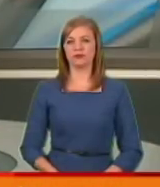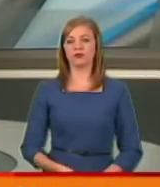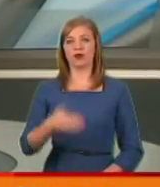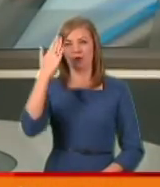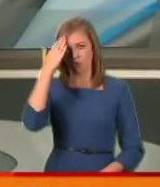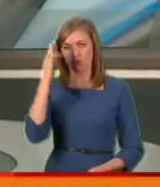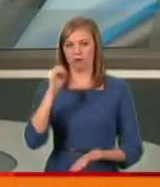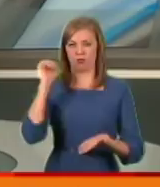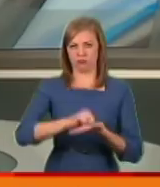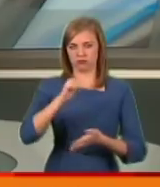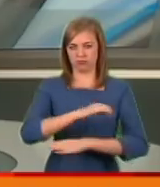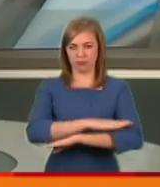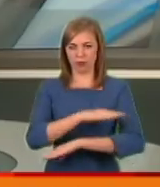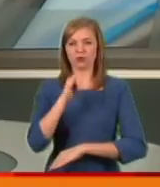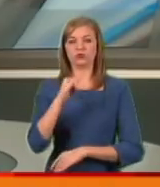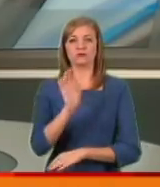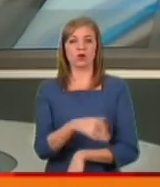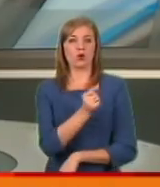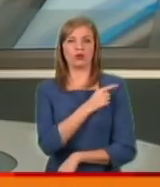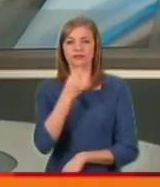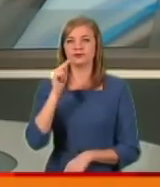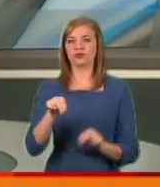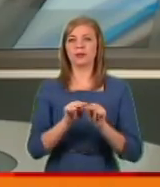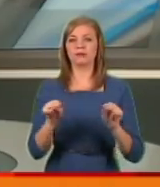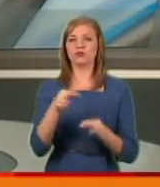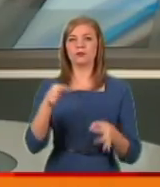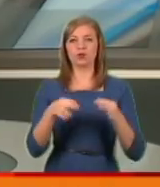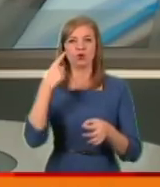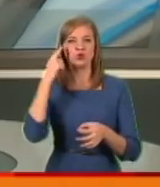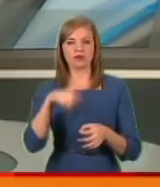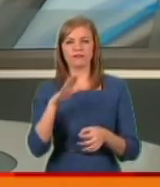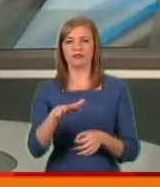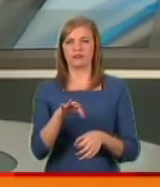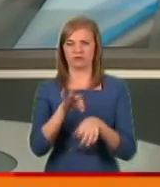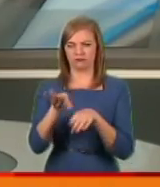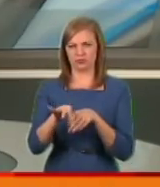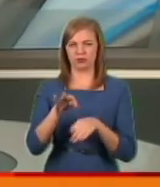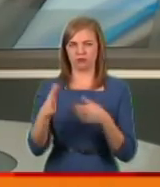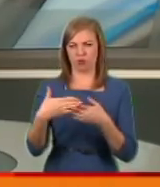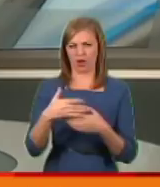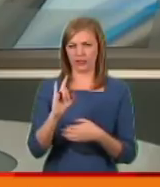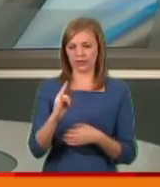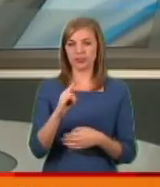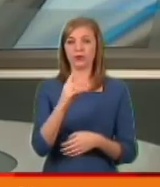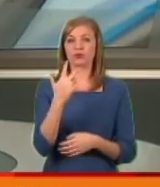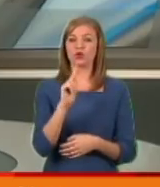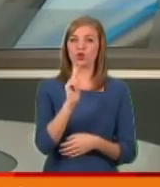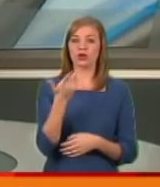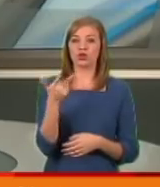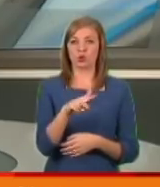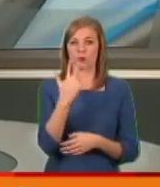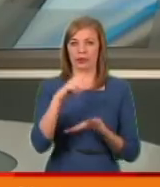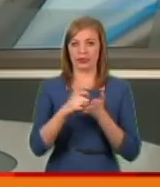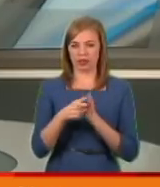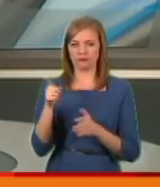Головою об парту на Одещині батьки звинувачують вчительку природознавства у фізичних покараннях дітей. Кажуть, трьох п'ятикласників